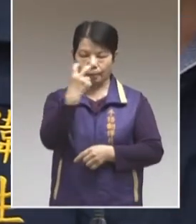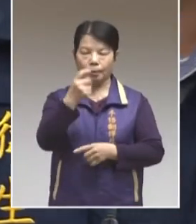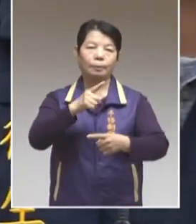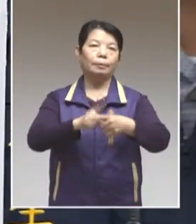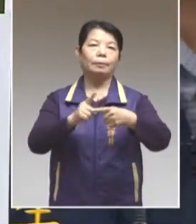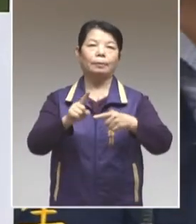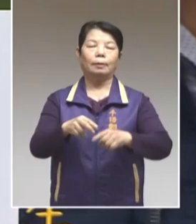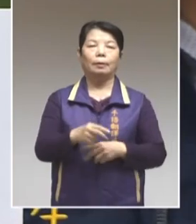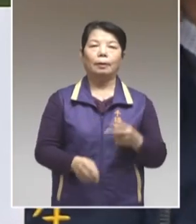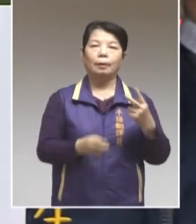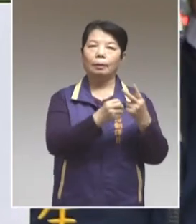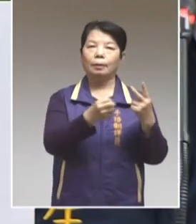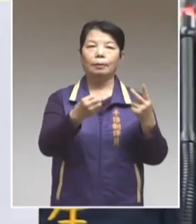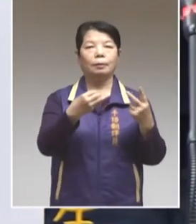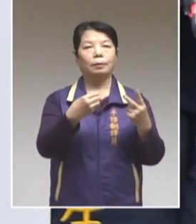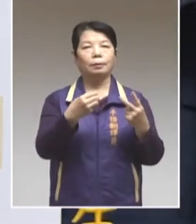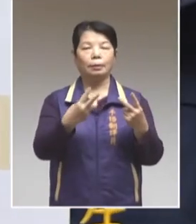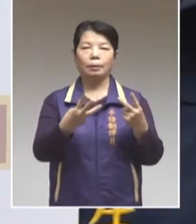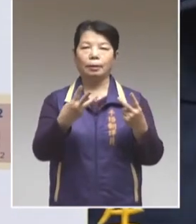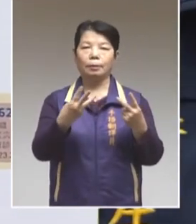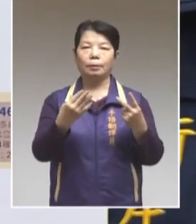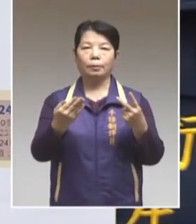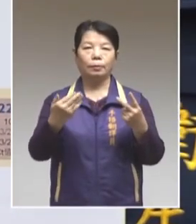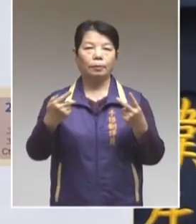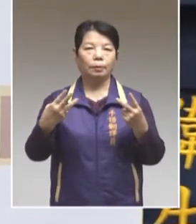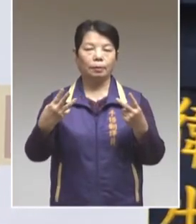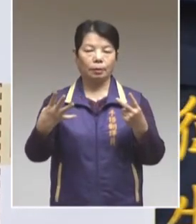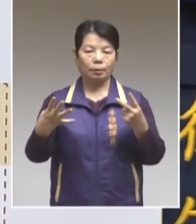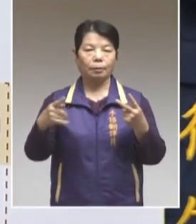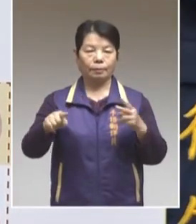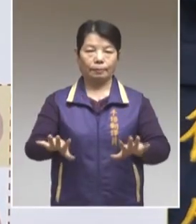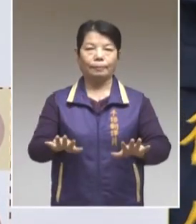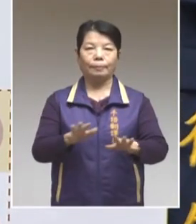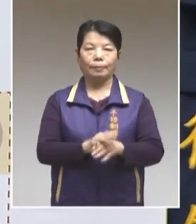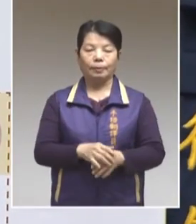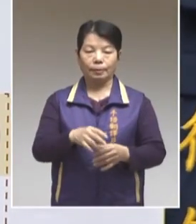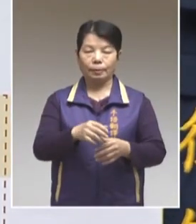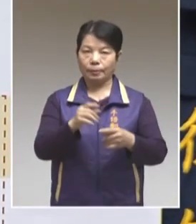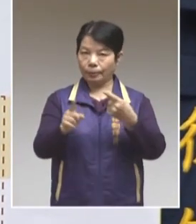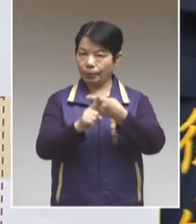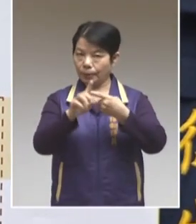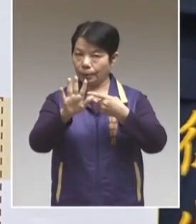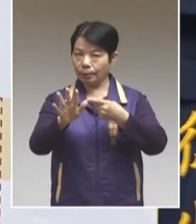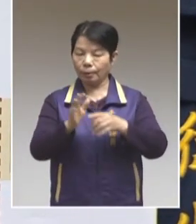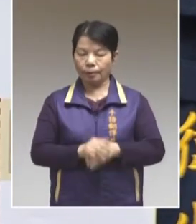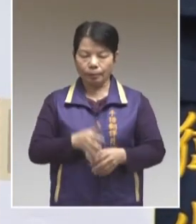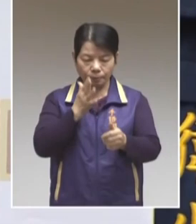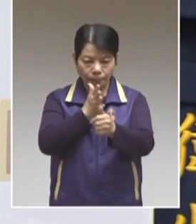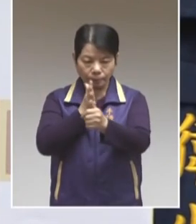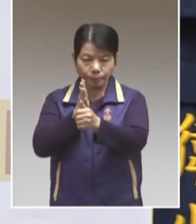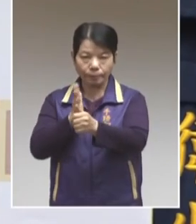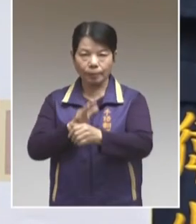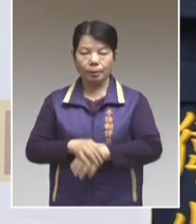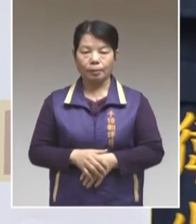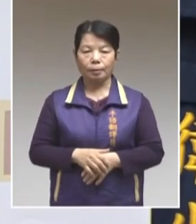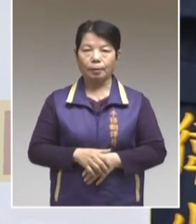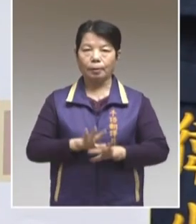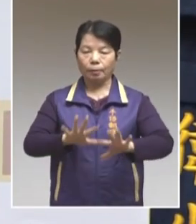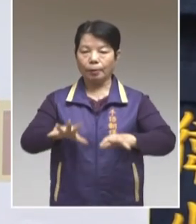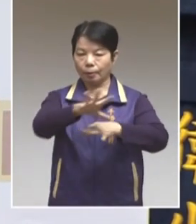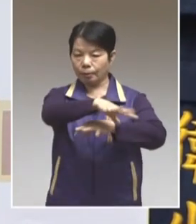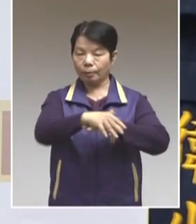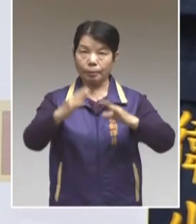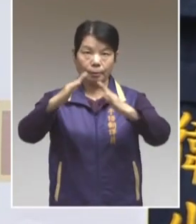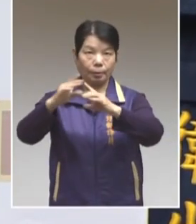那22394这个个案确诊之后，我们就根据这个流行病学的调查，那框列他的家